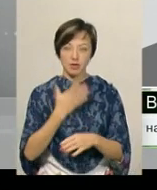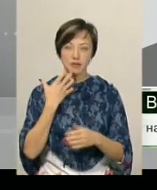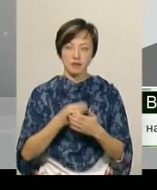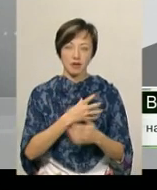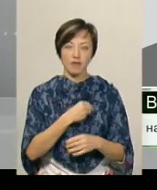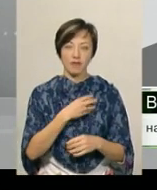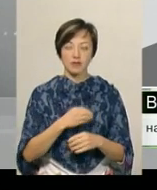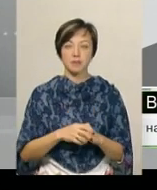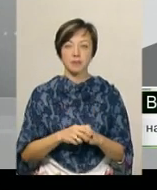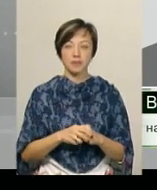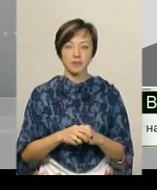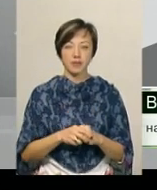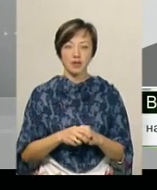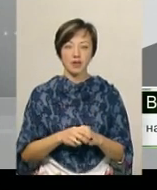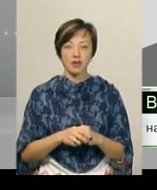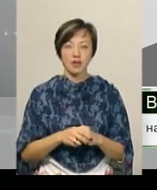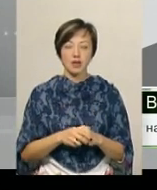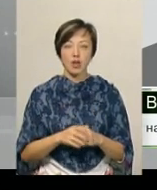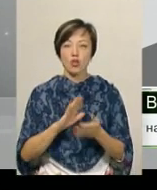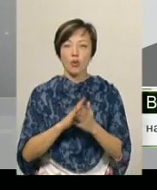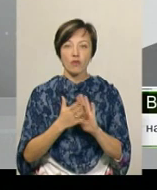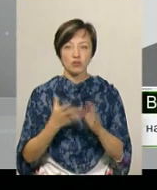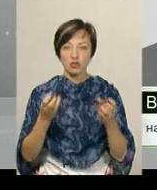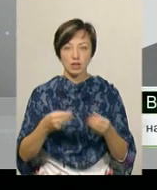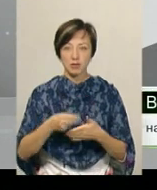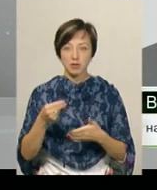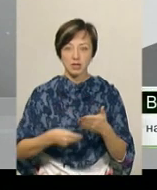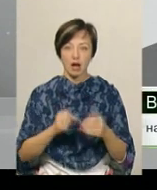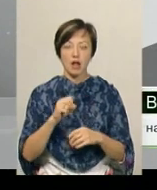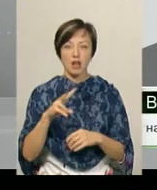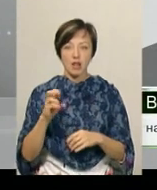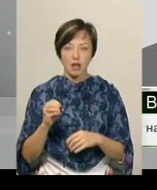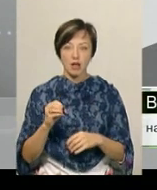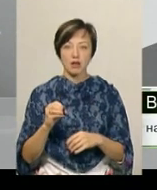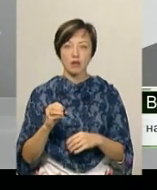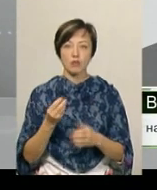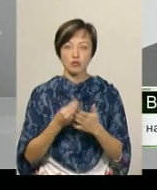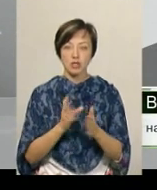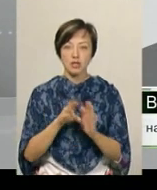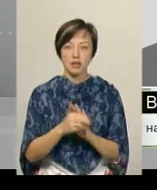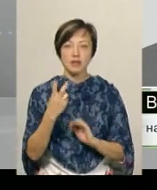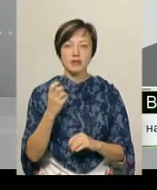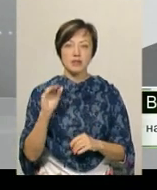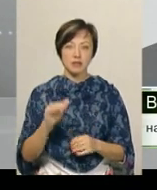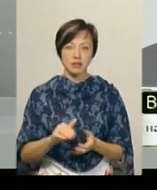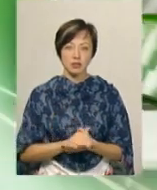Ми нічого ще не витратили, ми навіть договора ще не підписали, але в бюджеті закладено 200 тисяч.